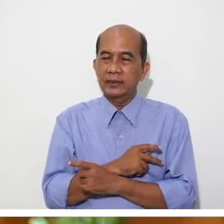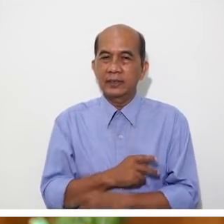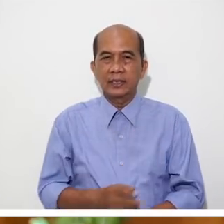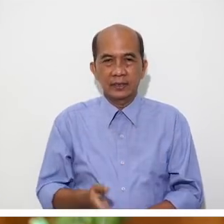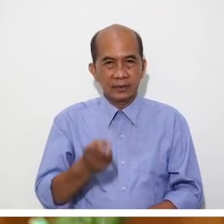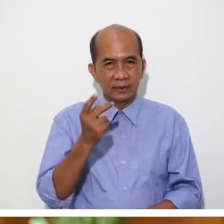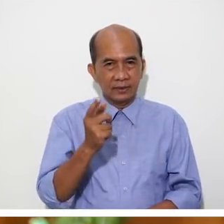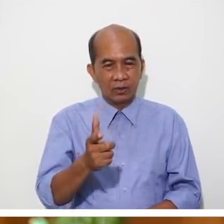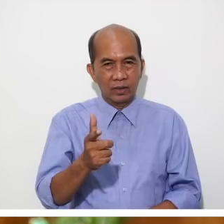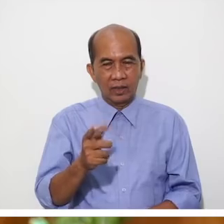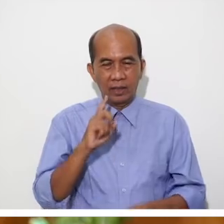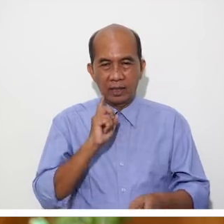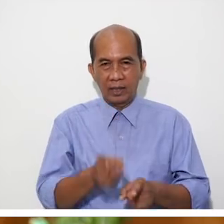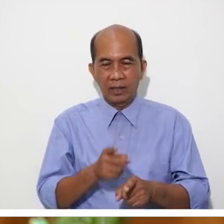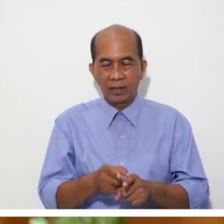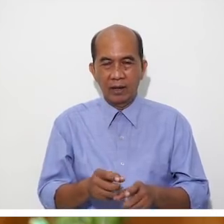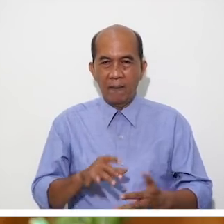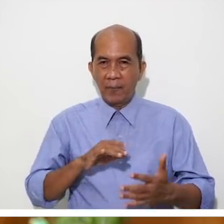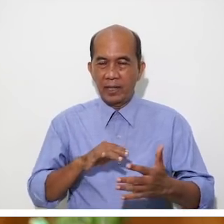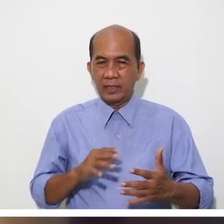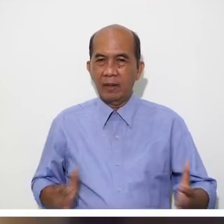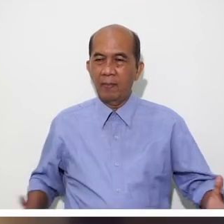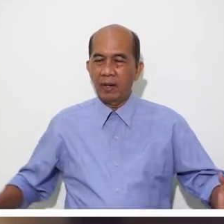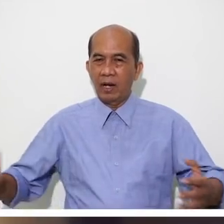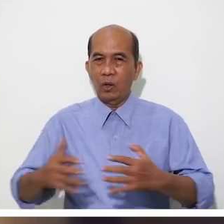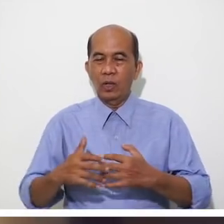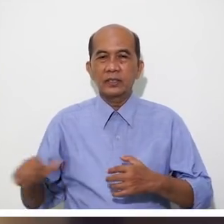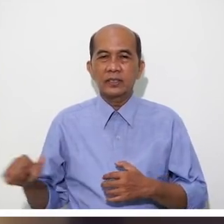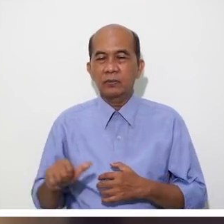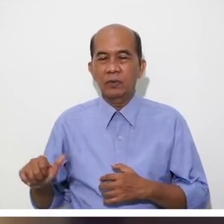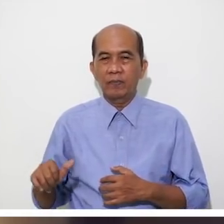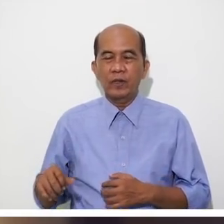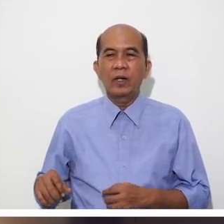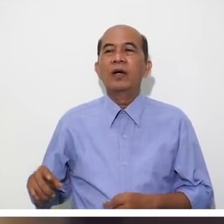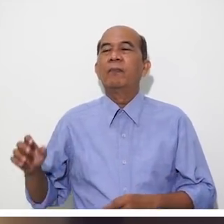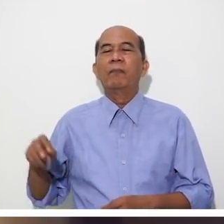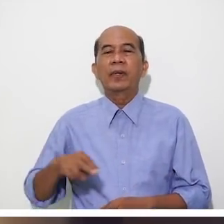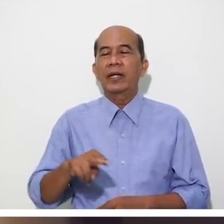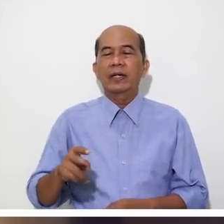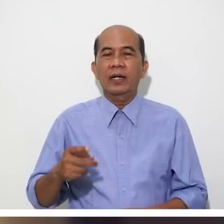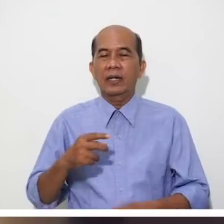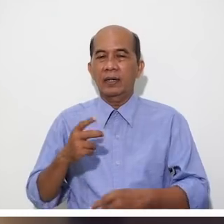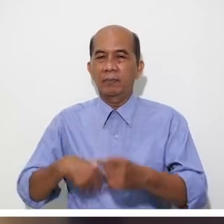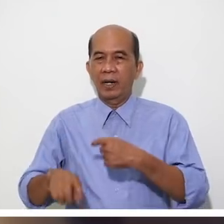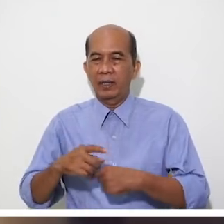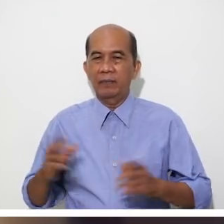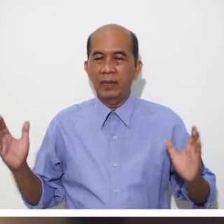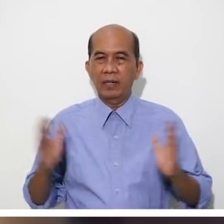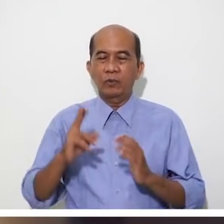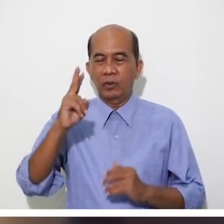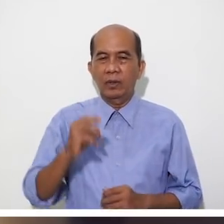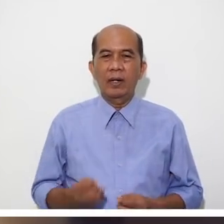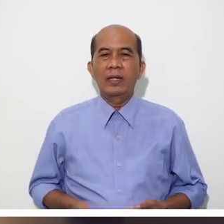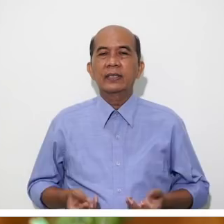saudara, belajar merangkul sesamamu, sehingga mereka boleh kembali datang ke hadapan Tuhan, dan